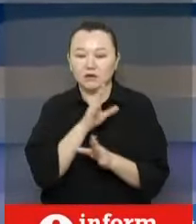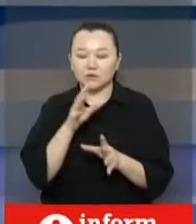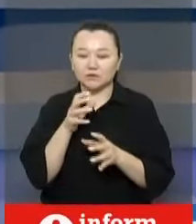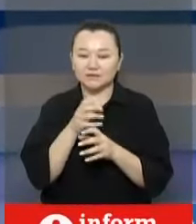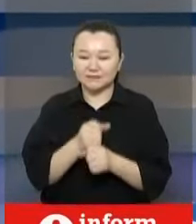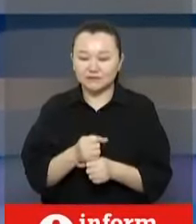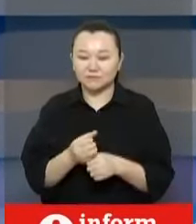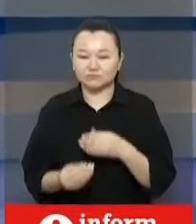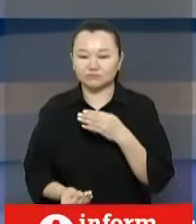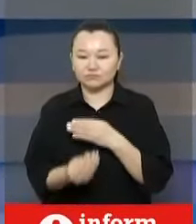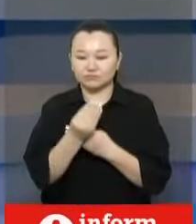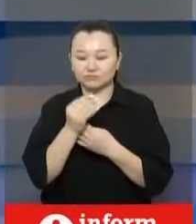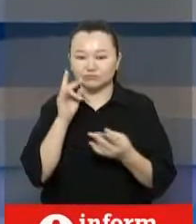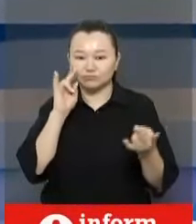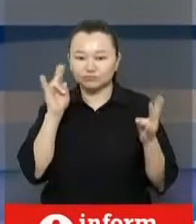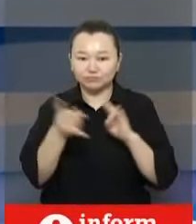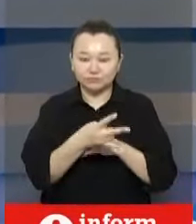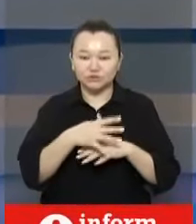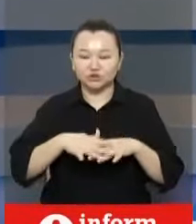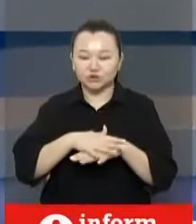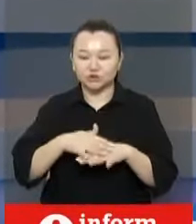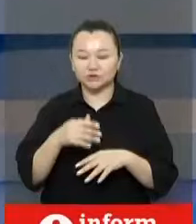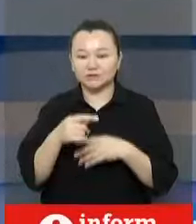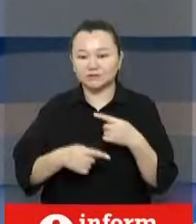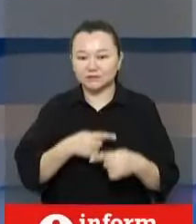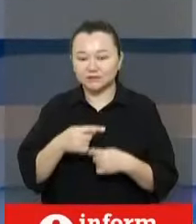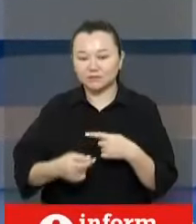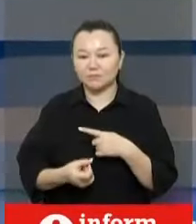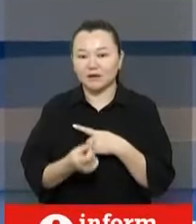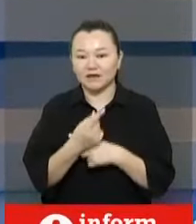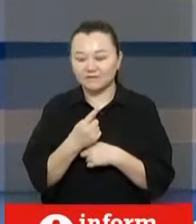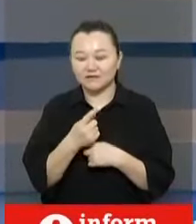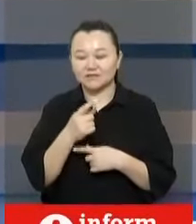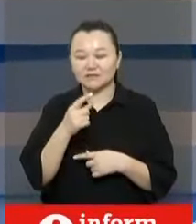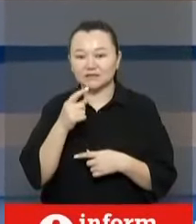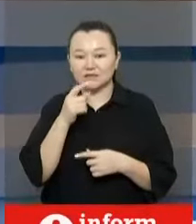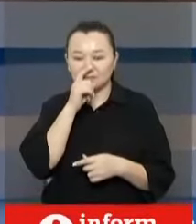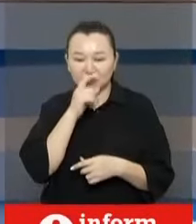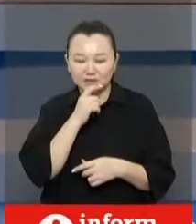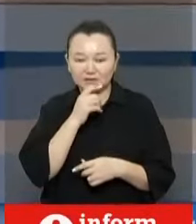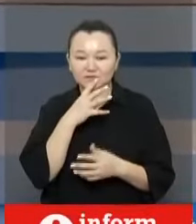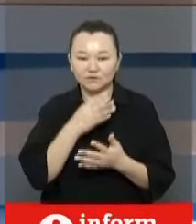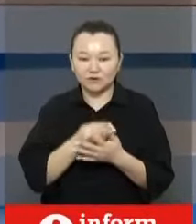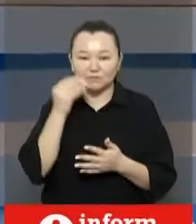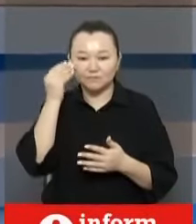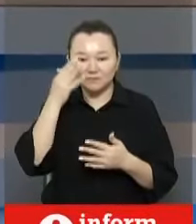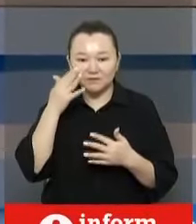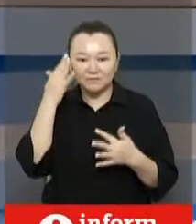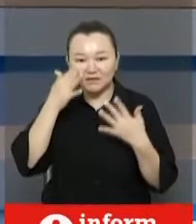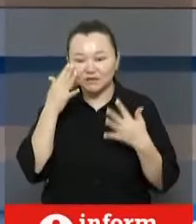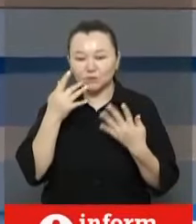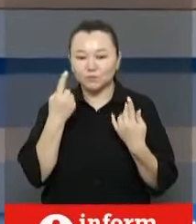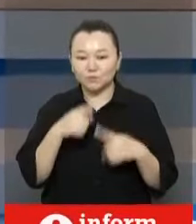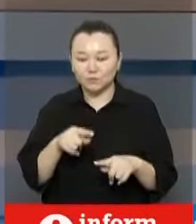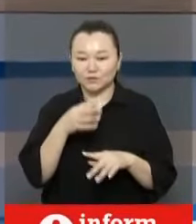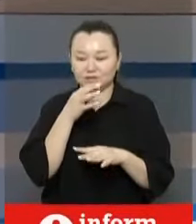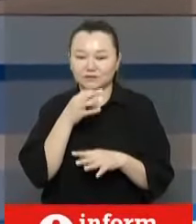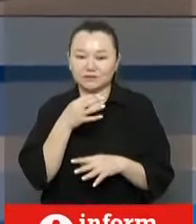желіге жүктелгендіктен ел ішінде түсініспеушілік туындады деп отыр. Ол айтар түпкі ойым басқа еді деген уәж